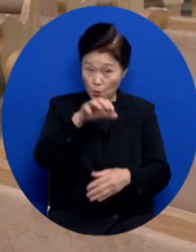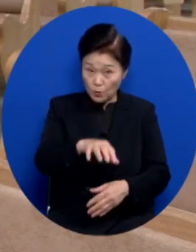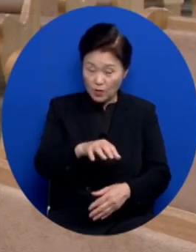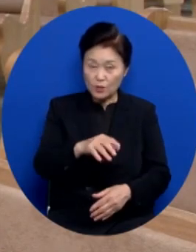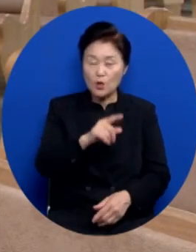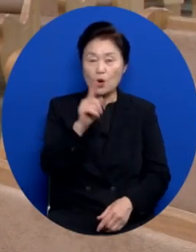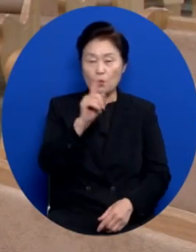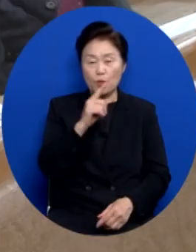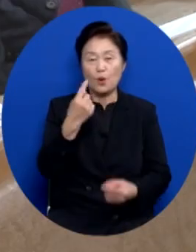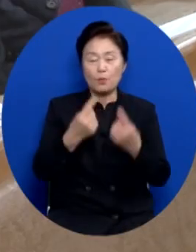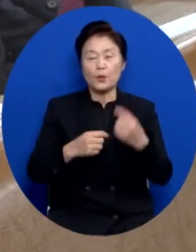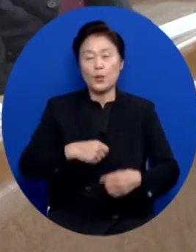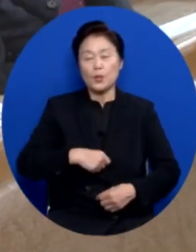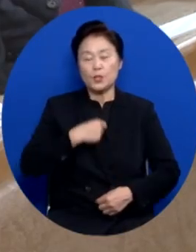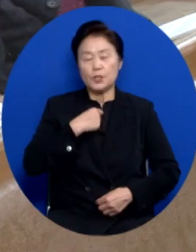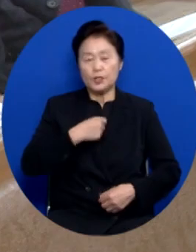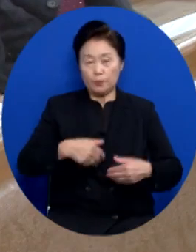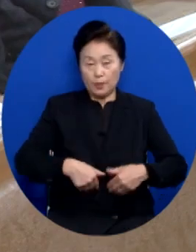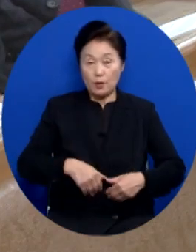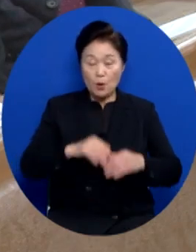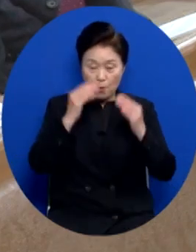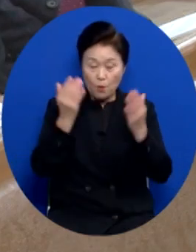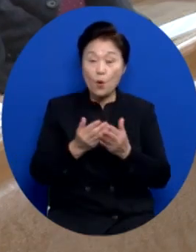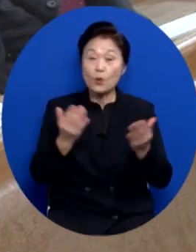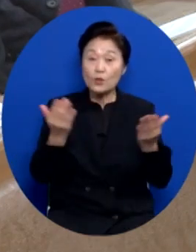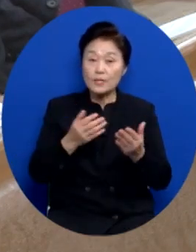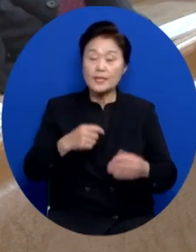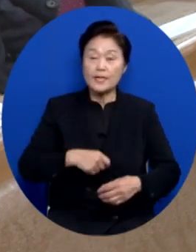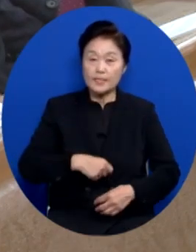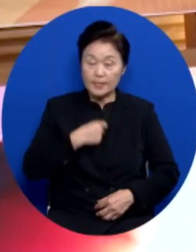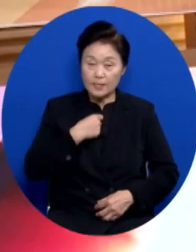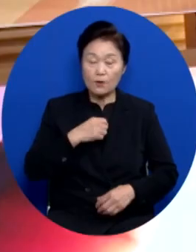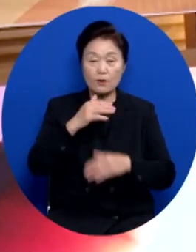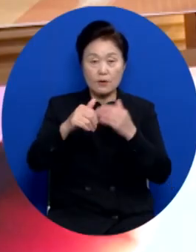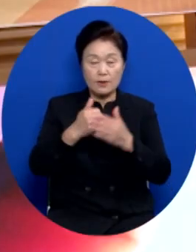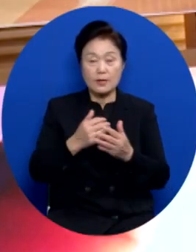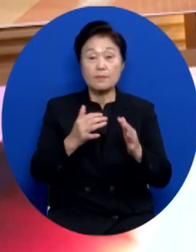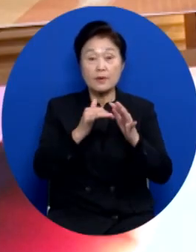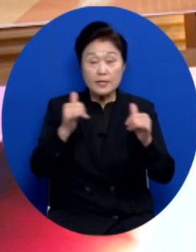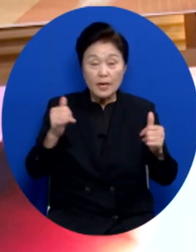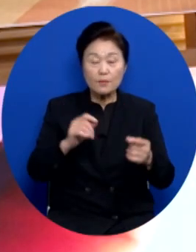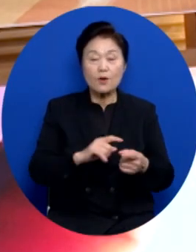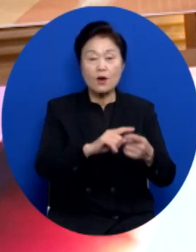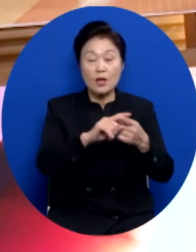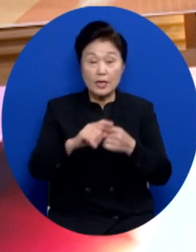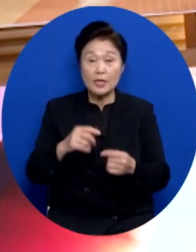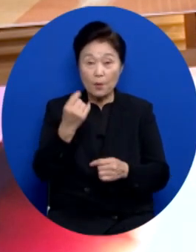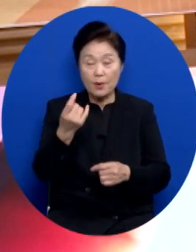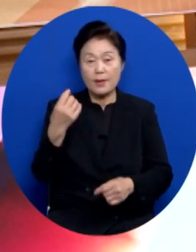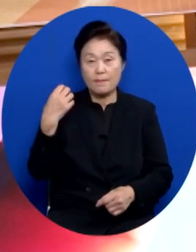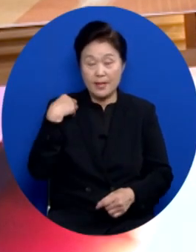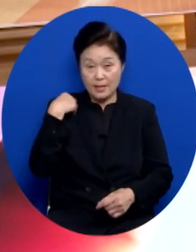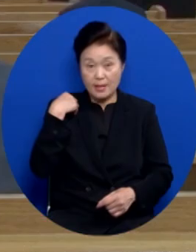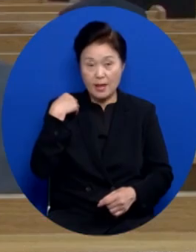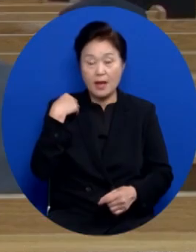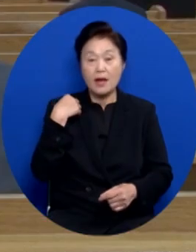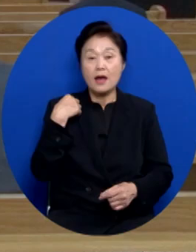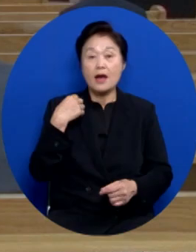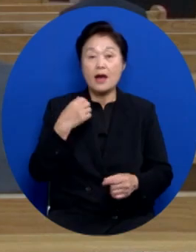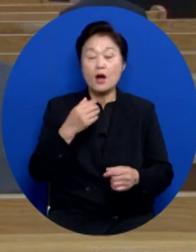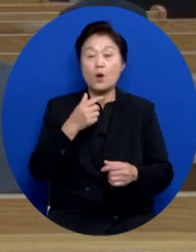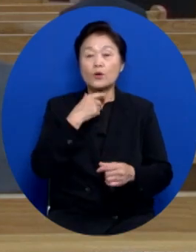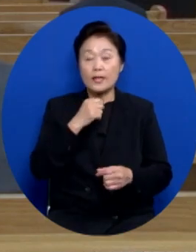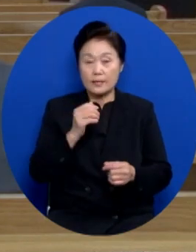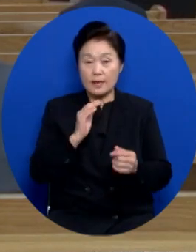정직이 중요하다며 모든 일에 정직하고 하나님의 사람으로 연합회를 이끌어가길 바란다고 권면했습니다